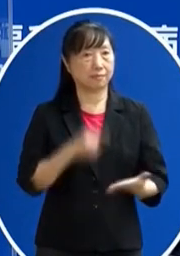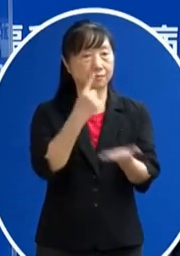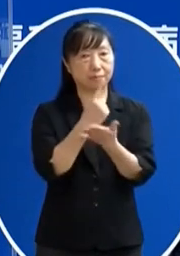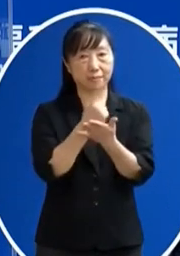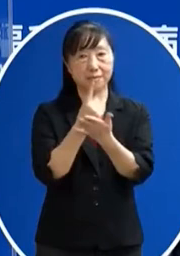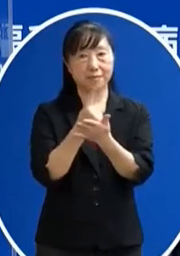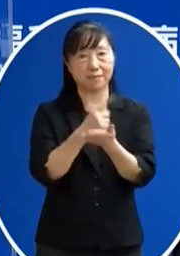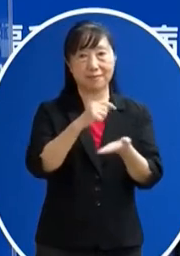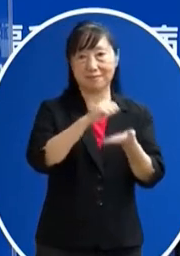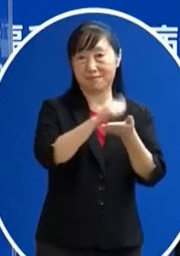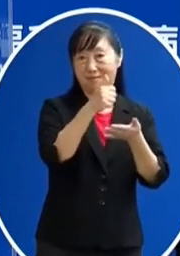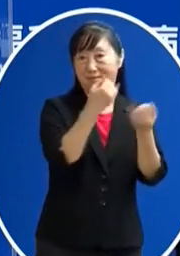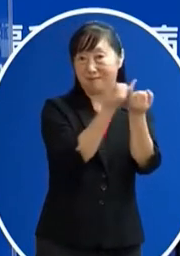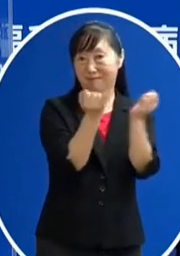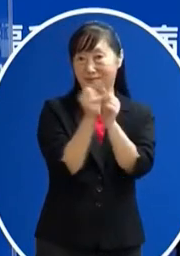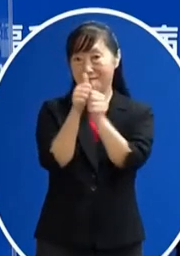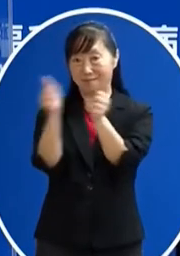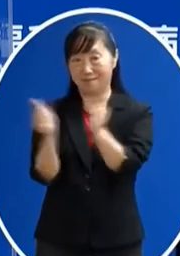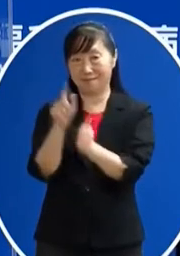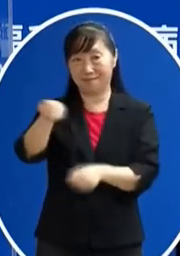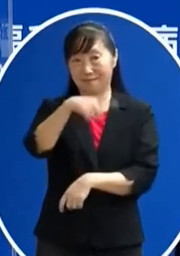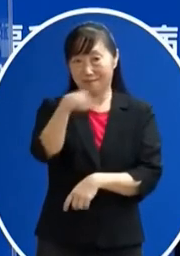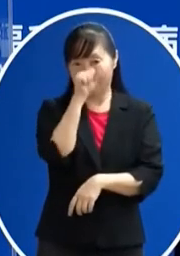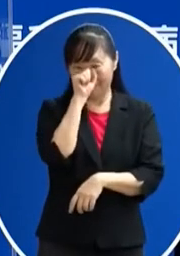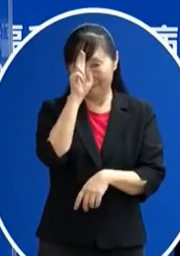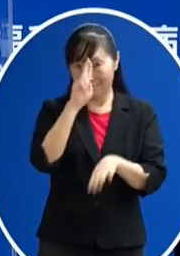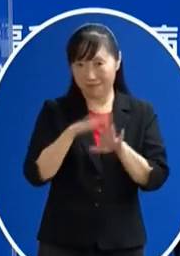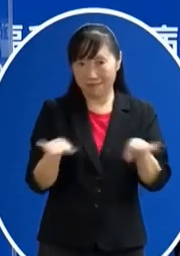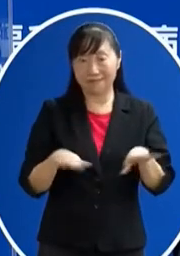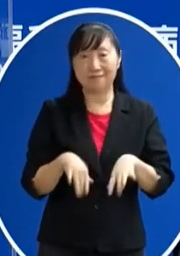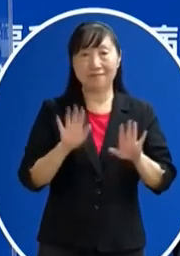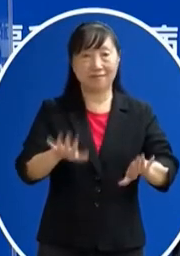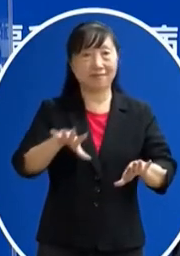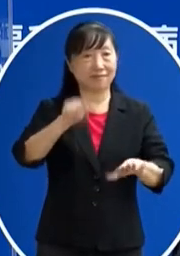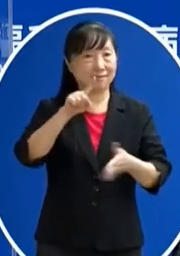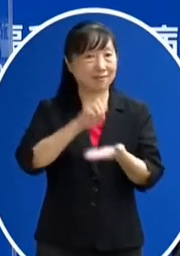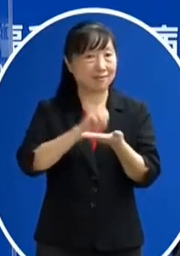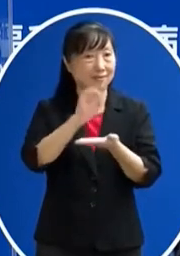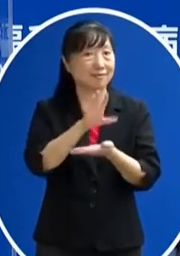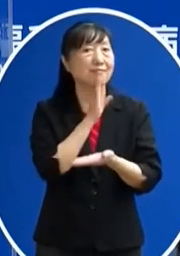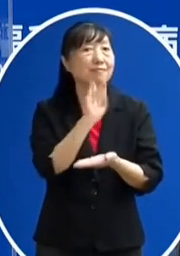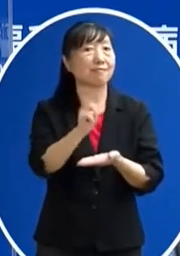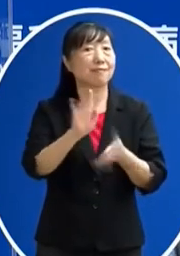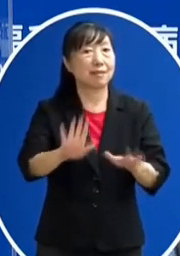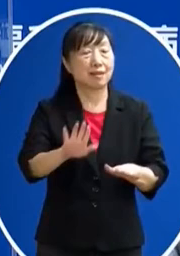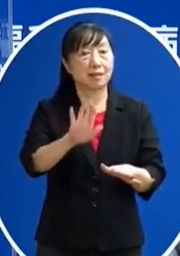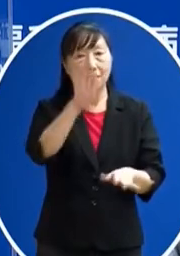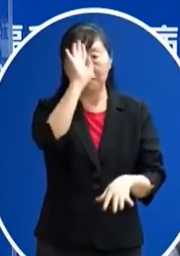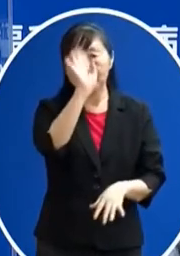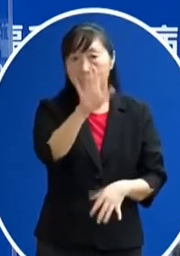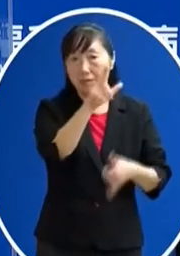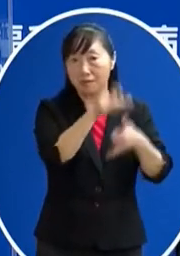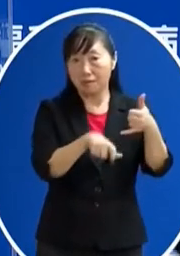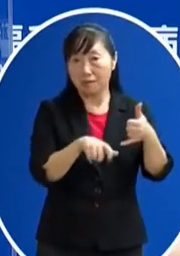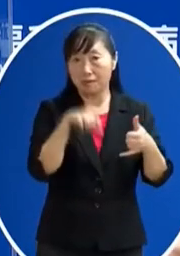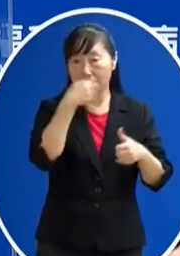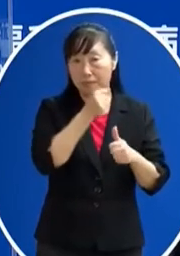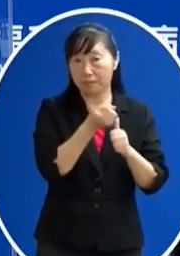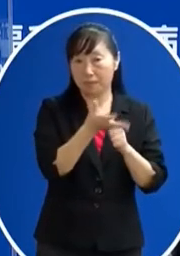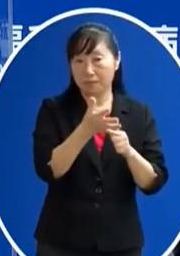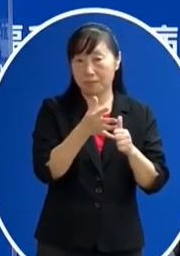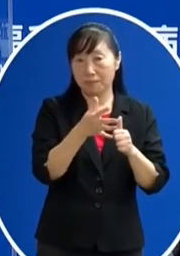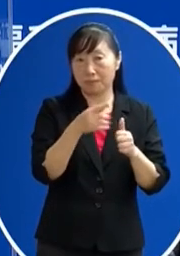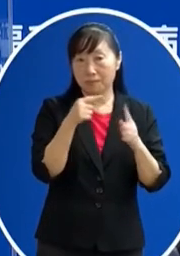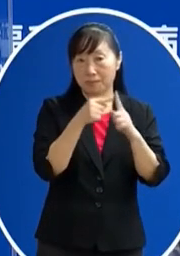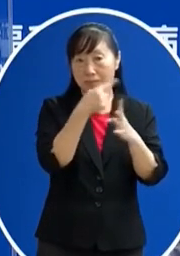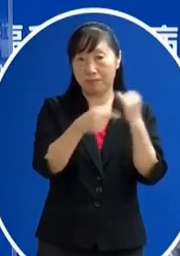各位记者李斯先生大家好，大家午安哈。那首先跟大家报告哈，今天的确定病例哈，本土的病例哈，